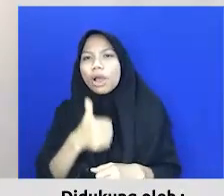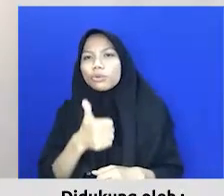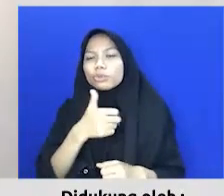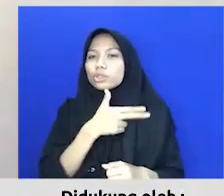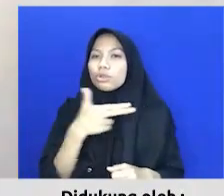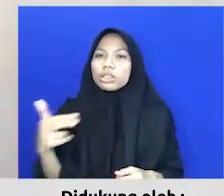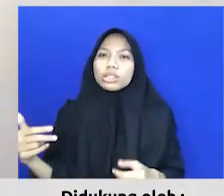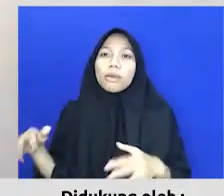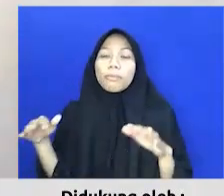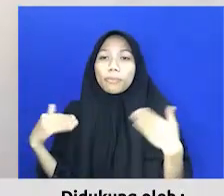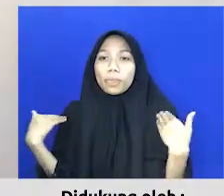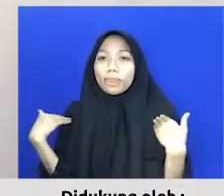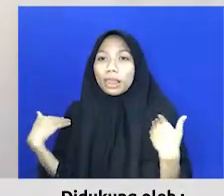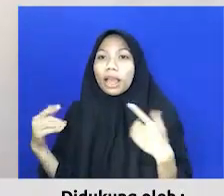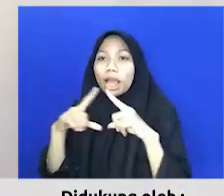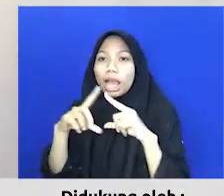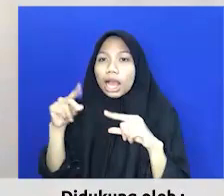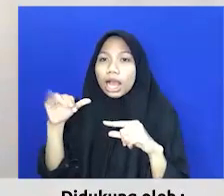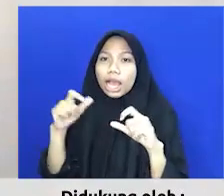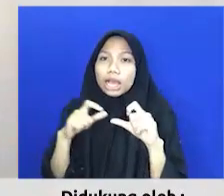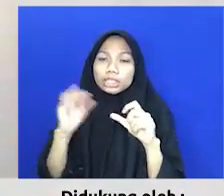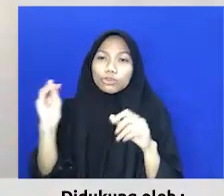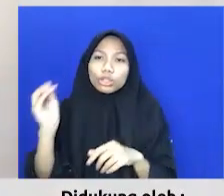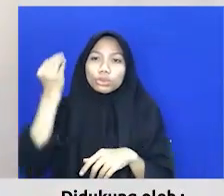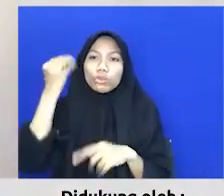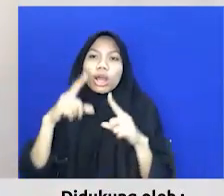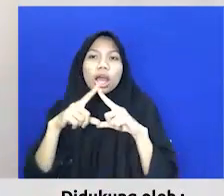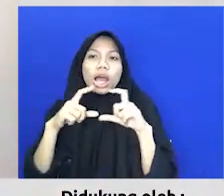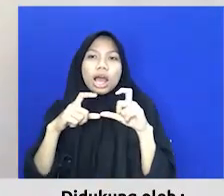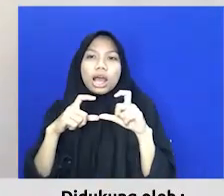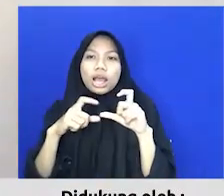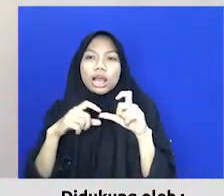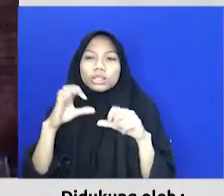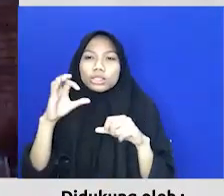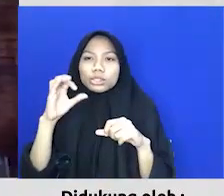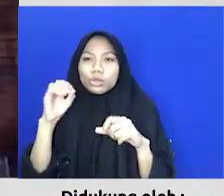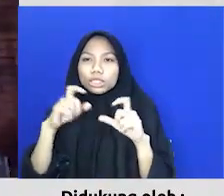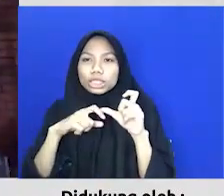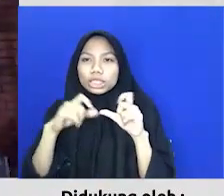meraih film Piala Citra untuk film Atira di tahun 2016.